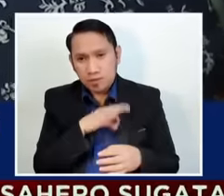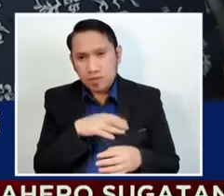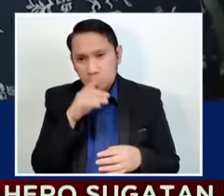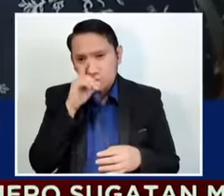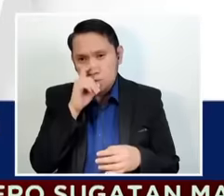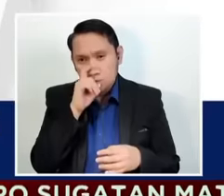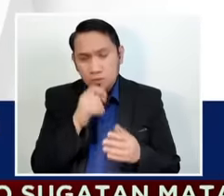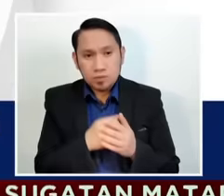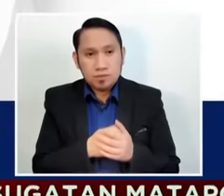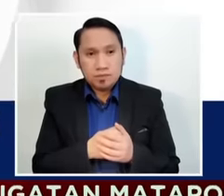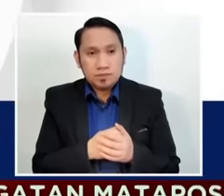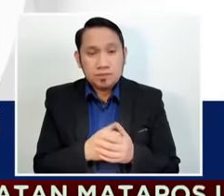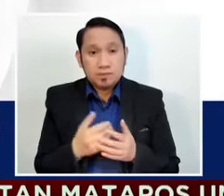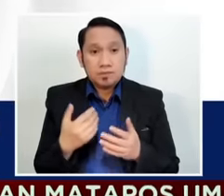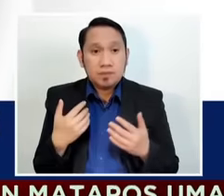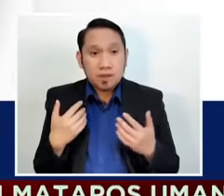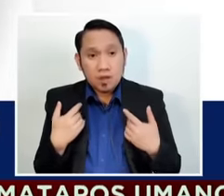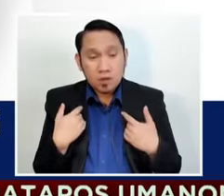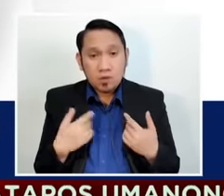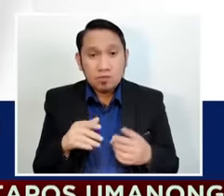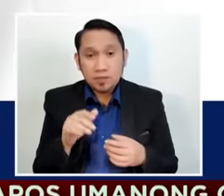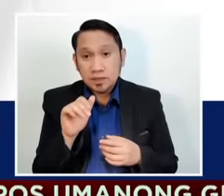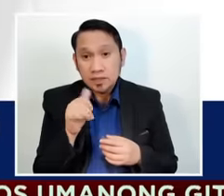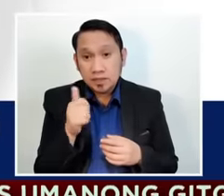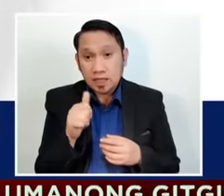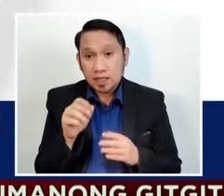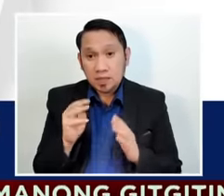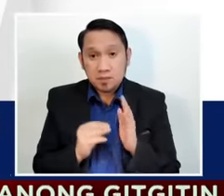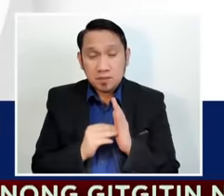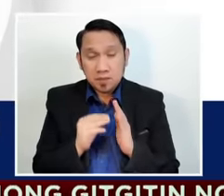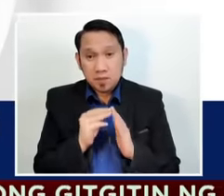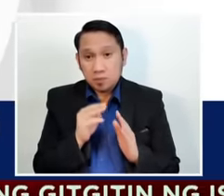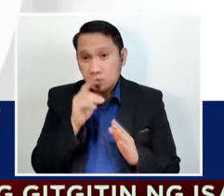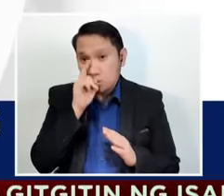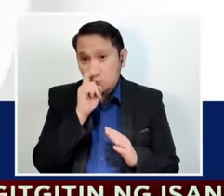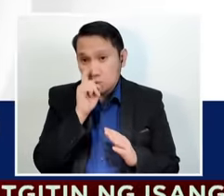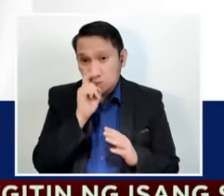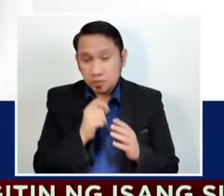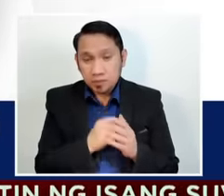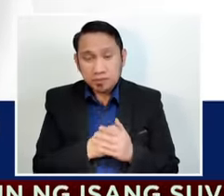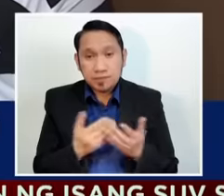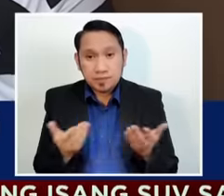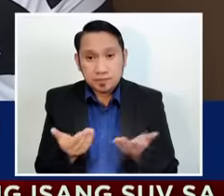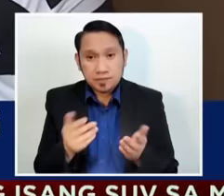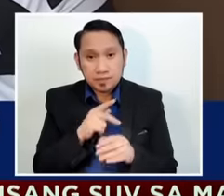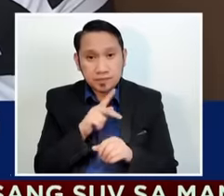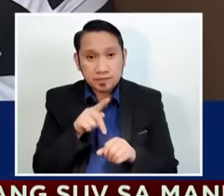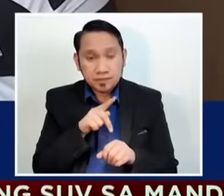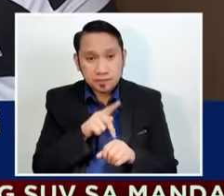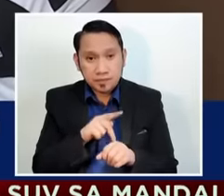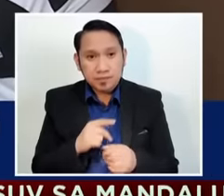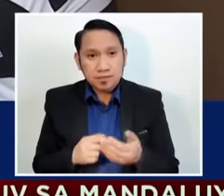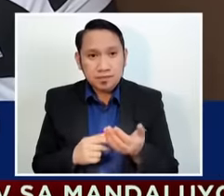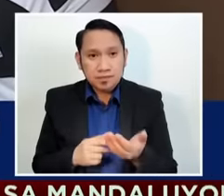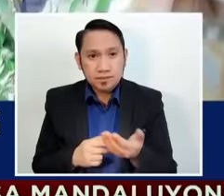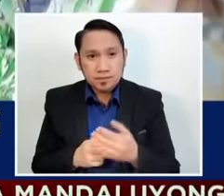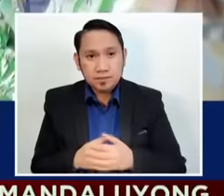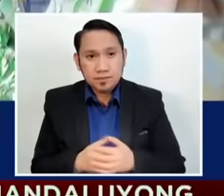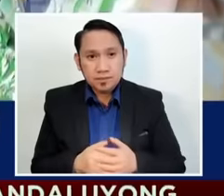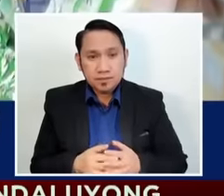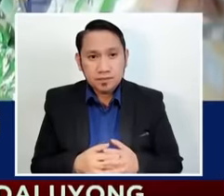ng populasyon o mahigit 10 milyon ang mga senior citizens sa Pilipinas. Alvin L.